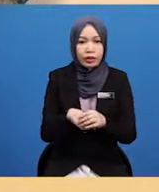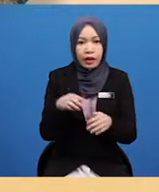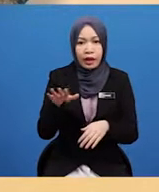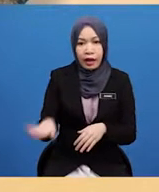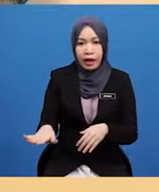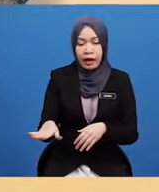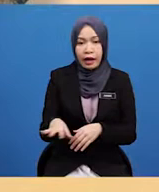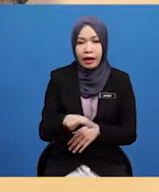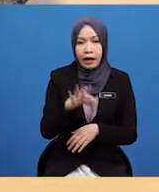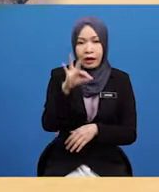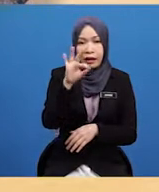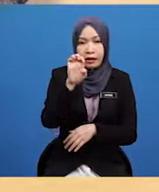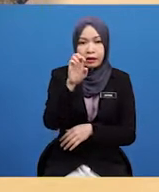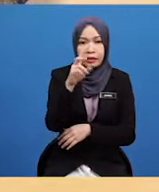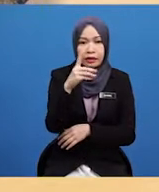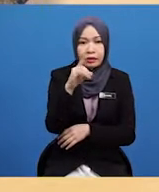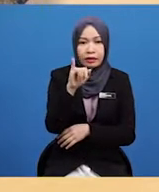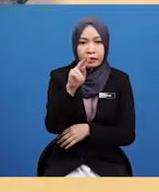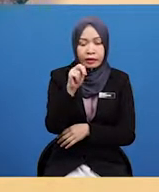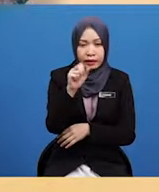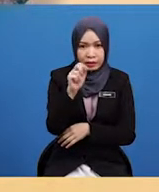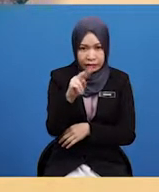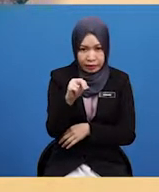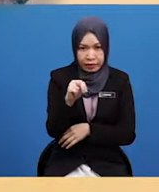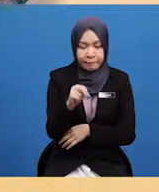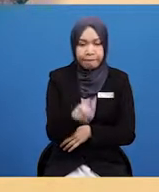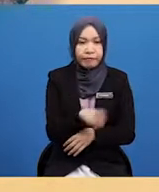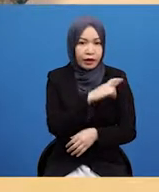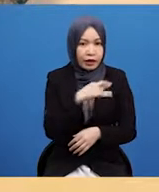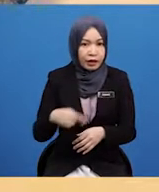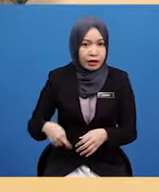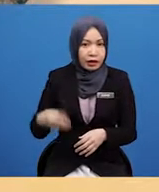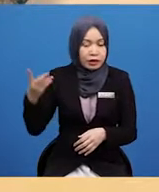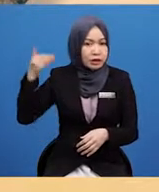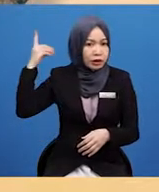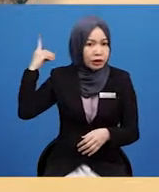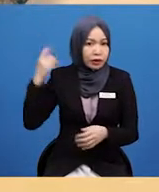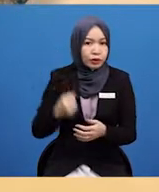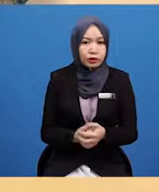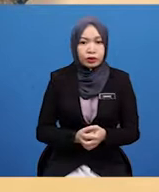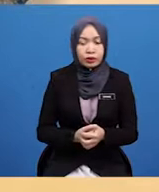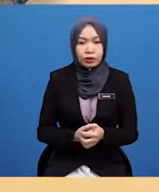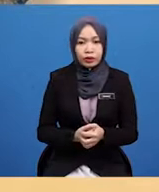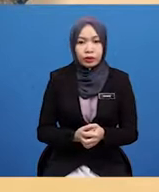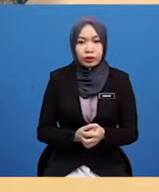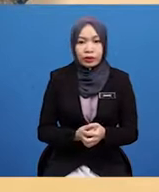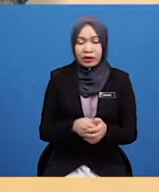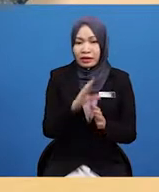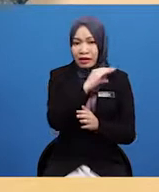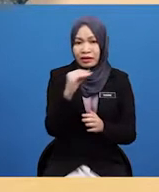mahkota Austria-Hungary dan isterinya Sophie oleh seorang pemuda Serb. Ini